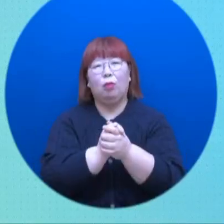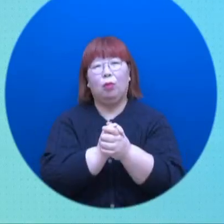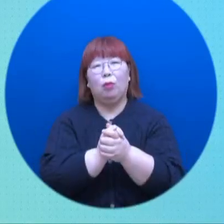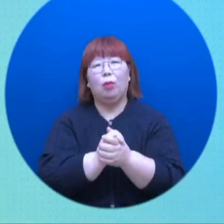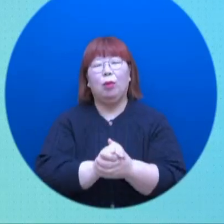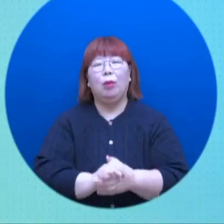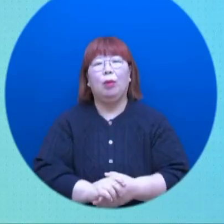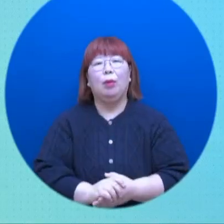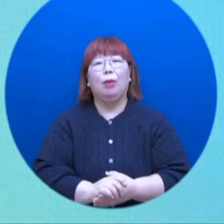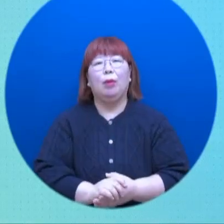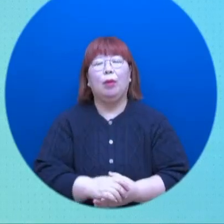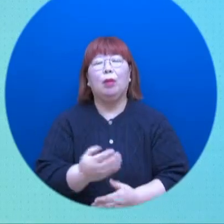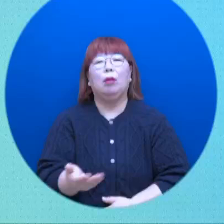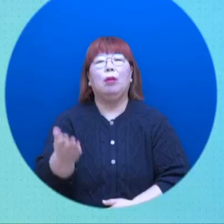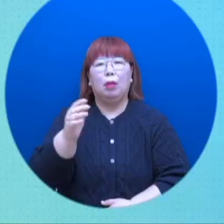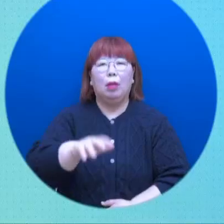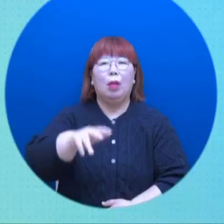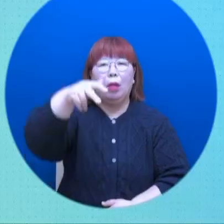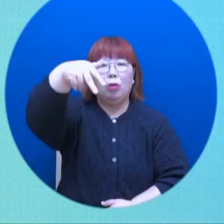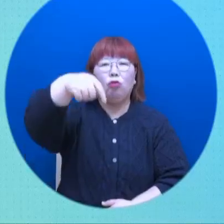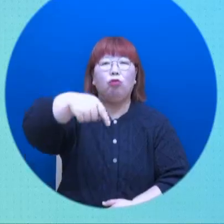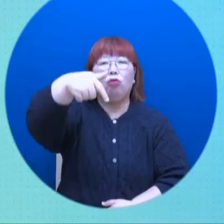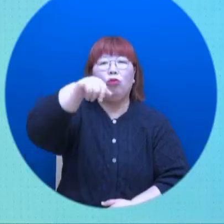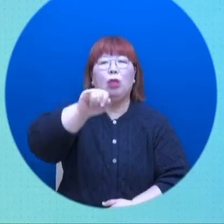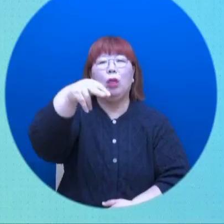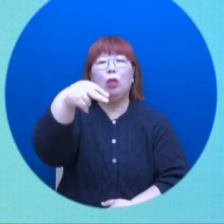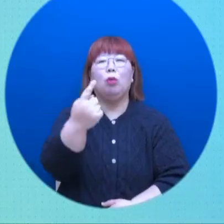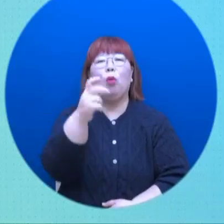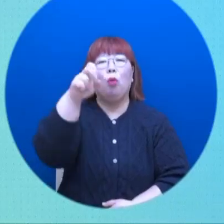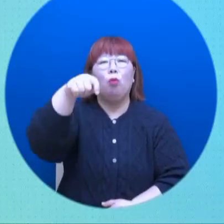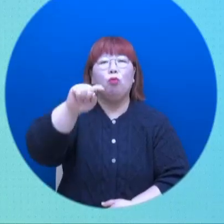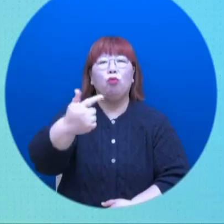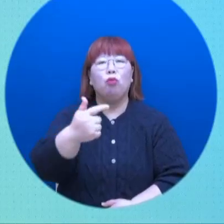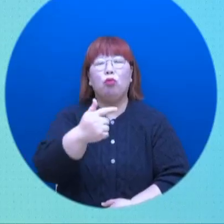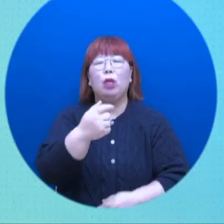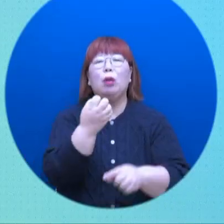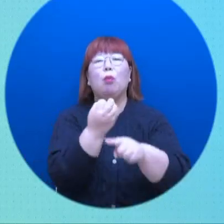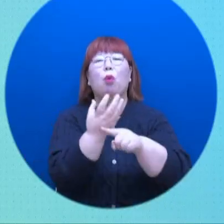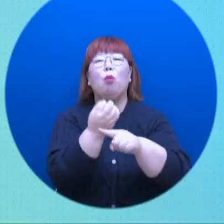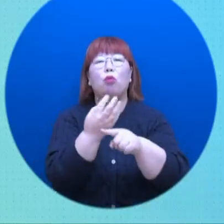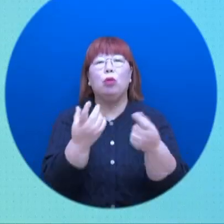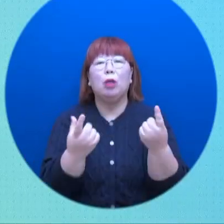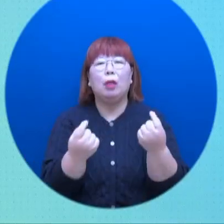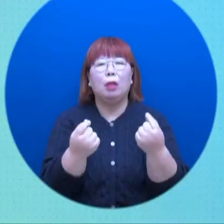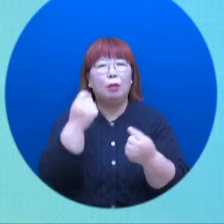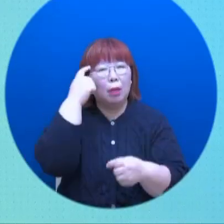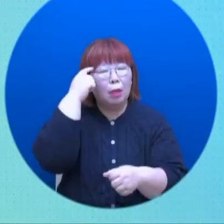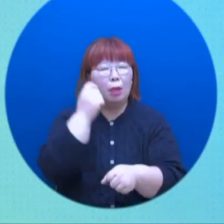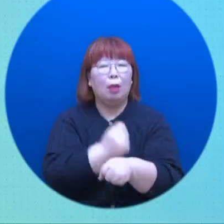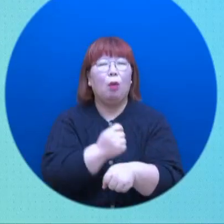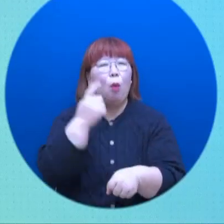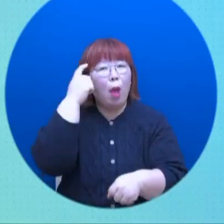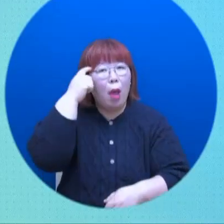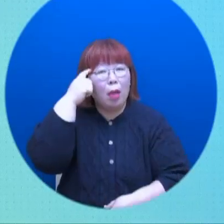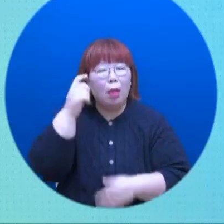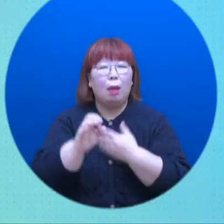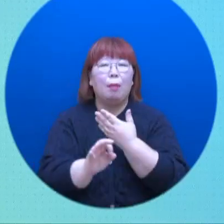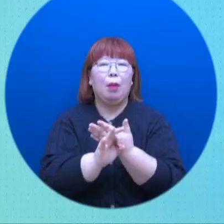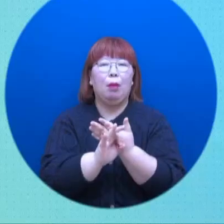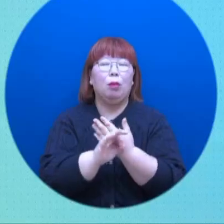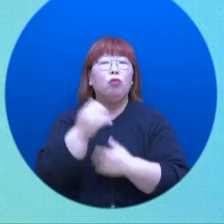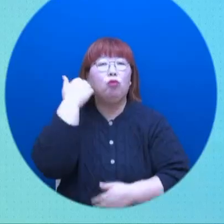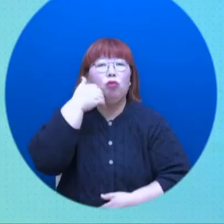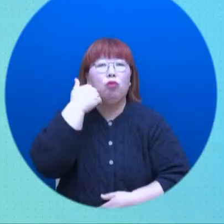그런데 이 주기도문이 보물이라는 사실입니다. 왜 보물이죠? 누가